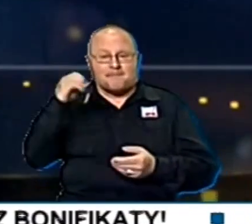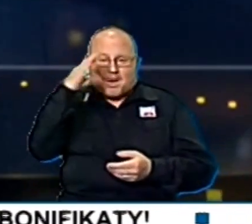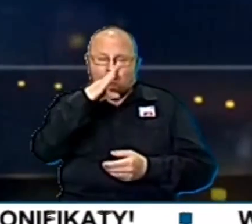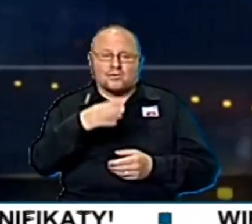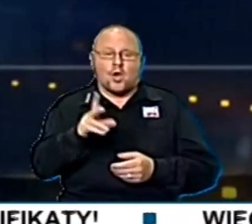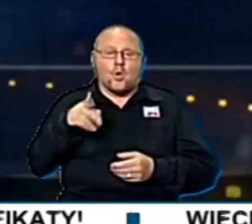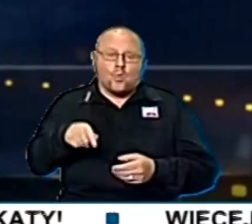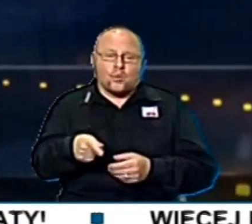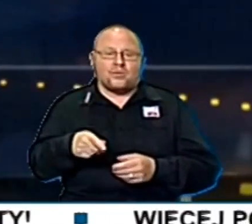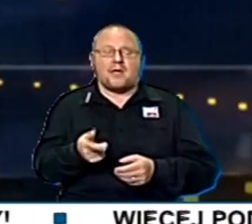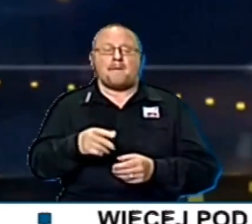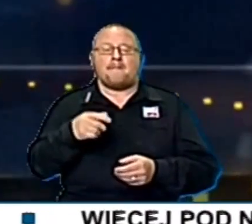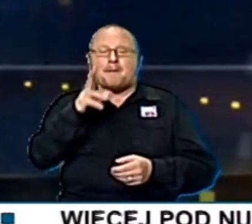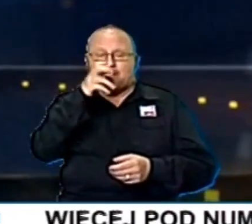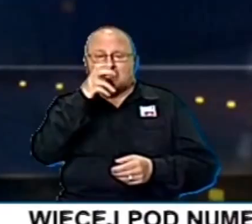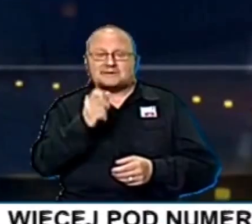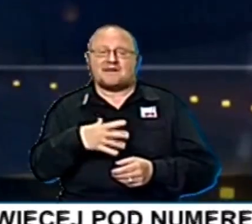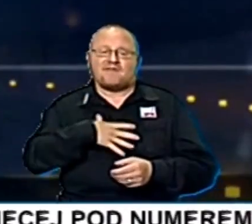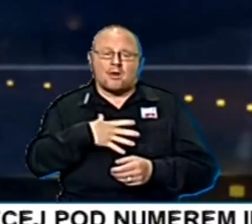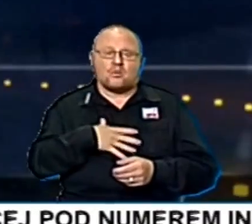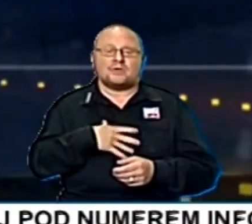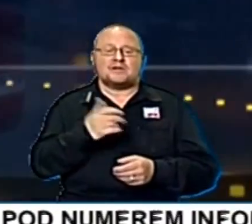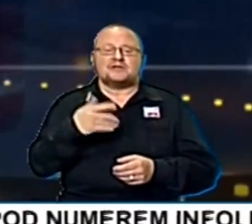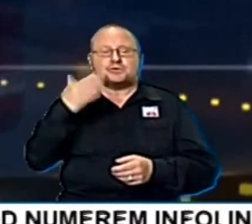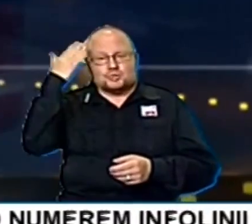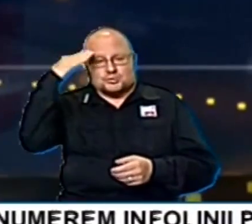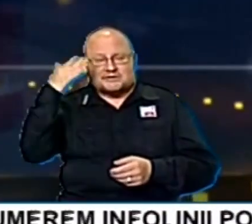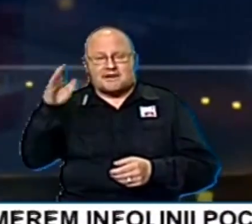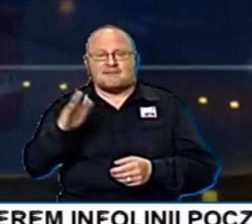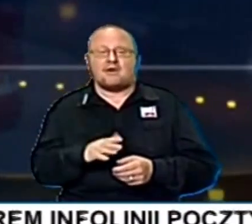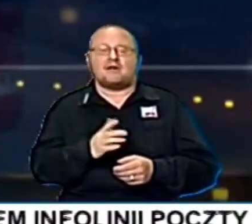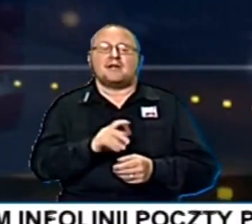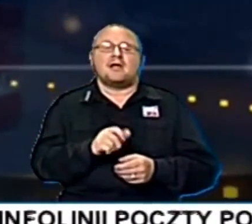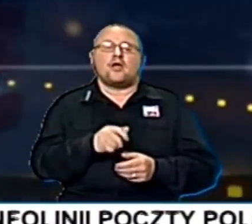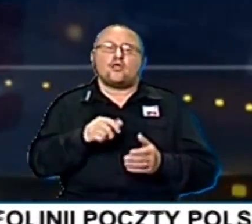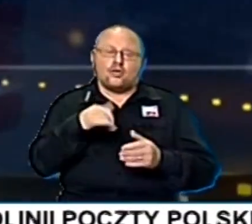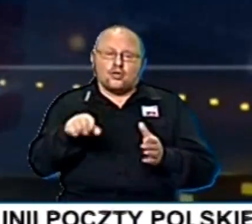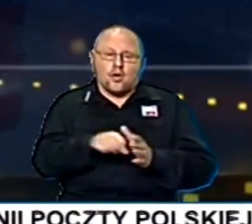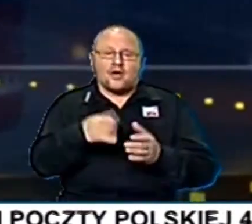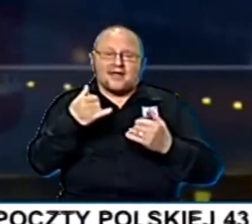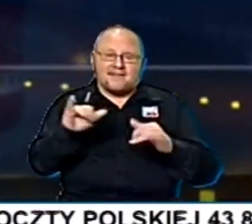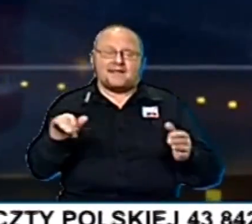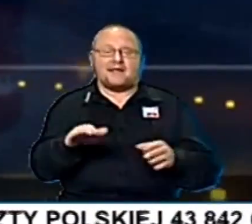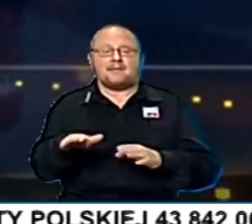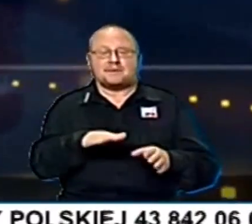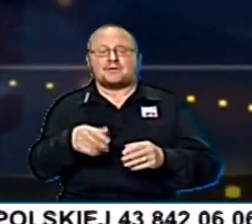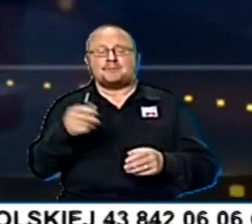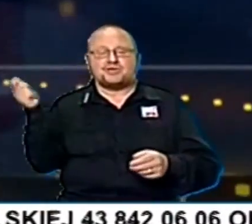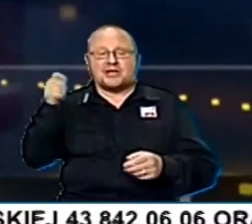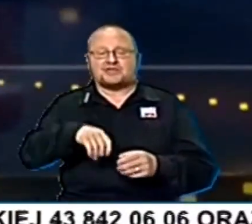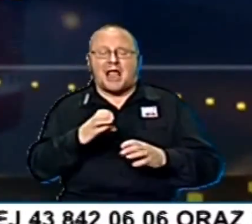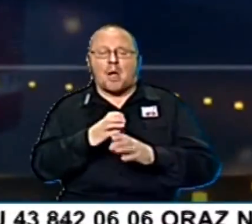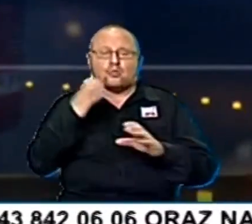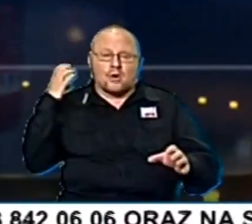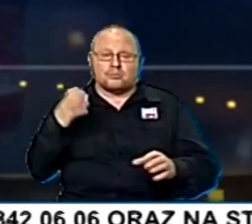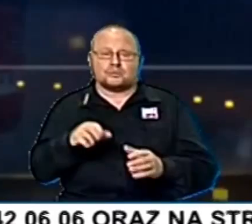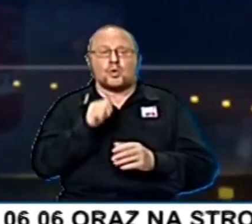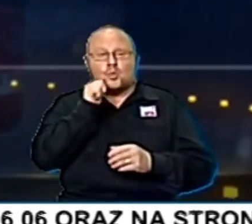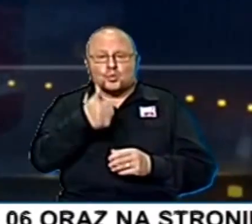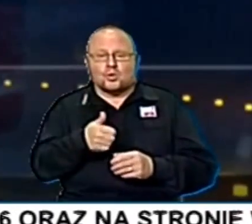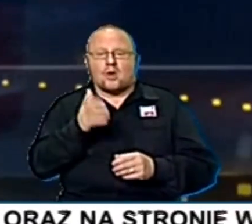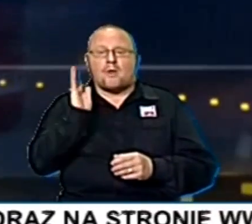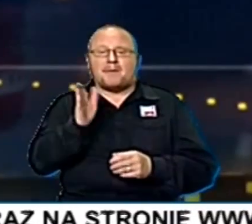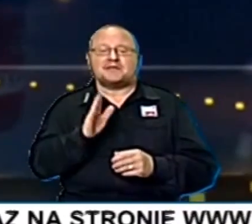Bełchatowie, Kutnie, Pabianicach, Wieluniu czy Zduńskiej Woli. Do innych miejscowości w określone dni dojeżdża krwiobus. Jutro od